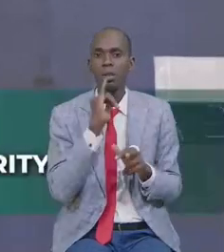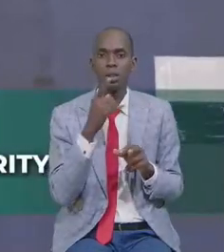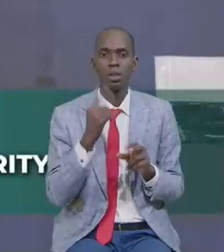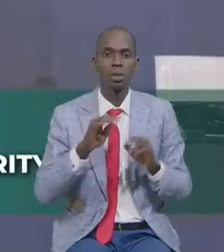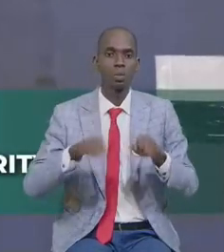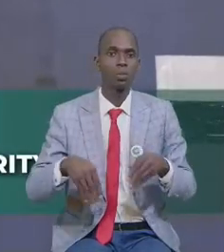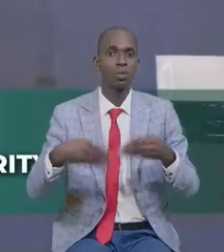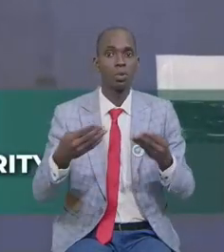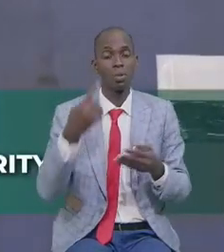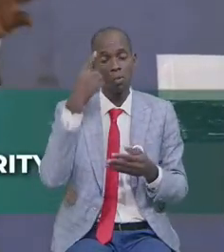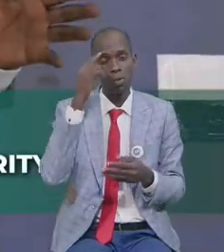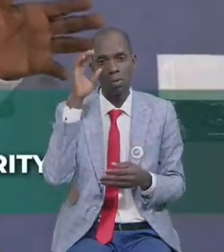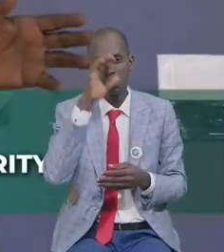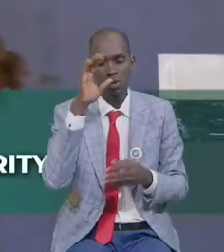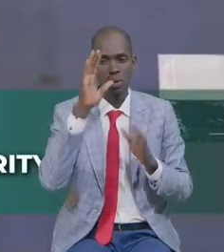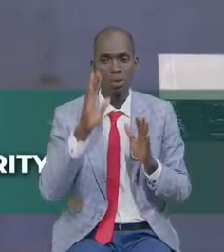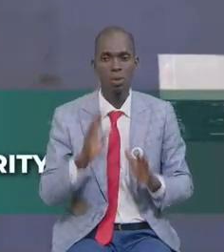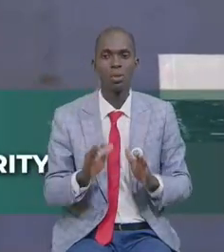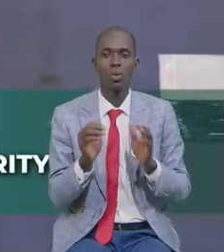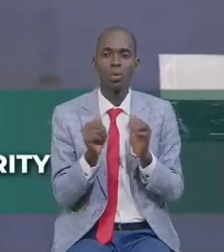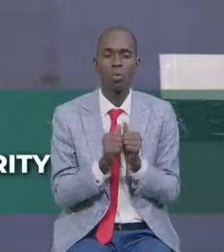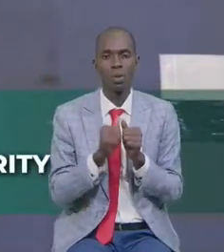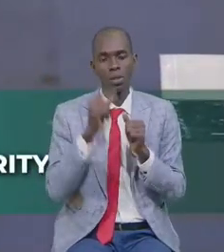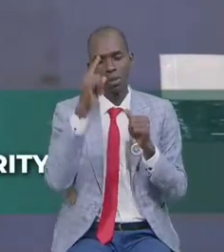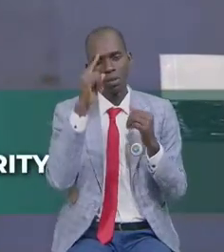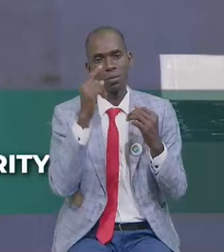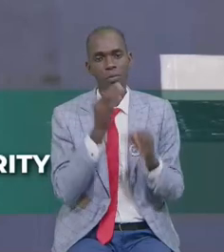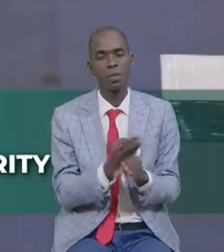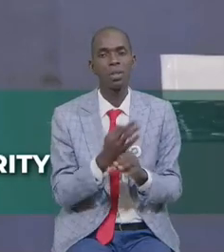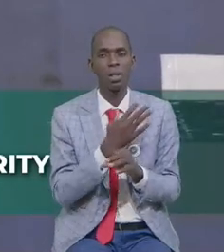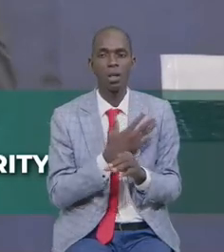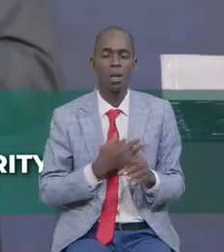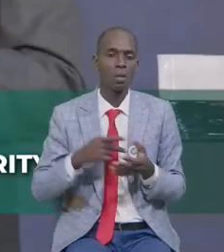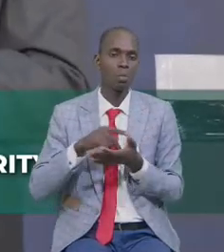Troisièmement, la provision pour les chercheurs avec foi et pureté.